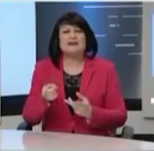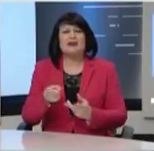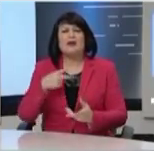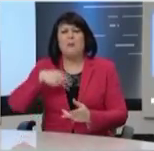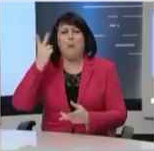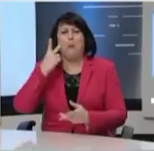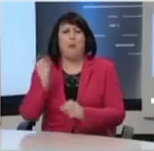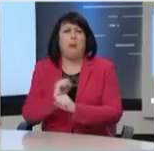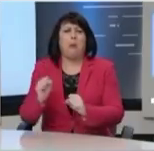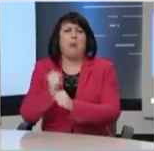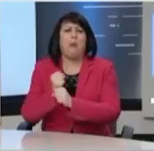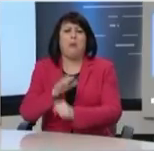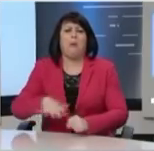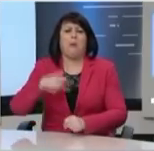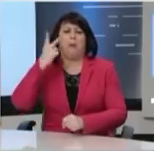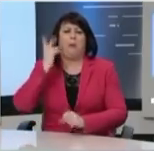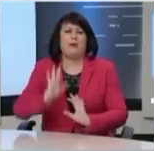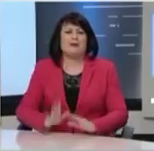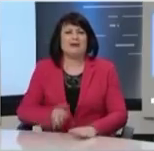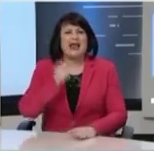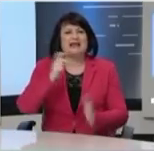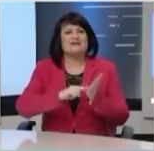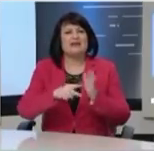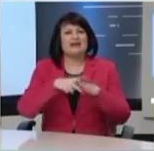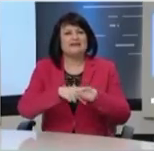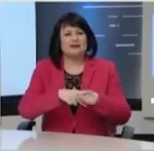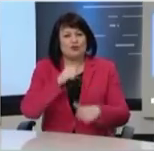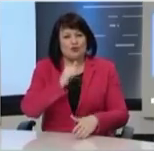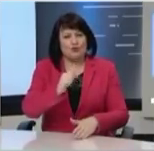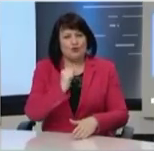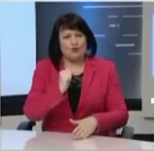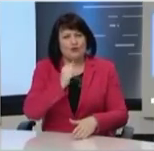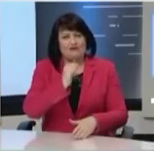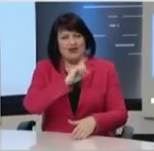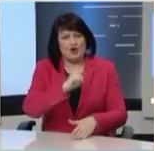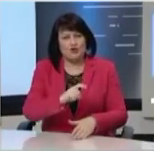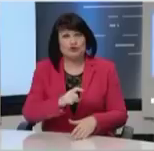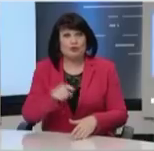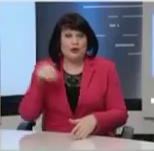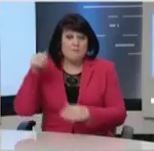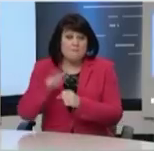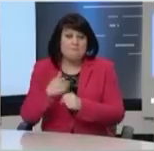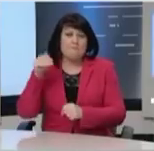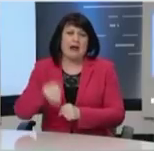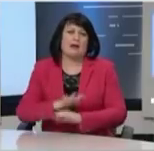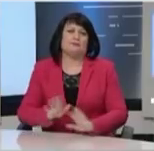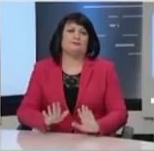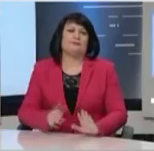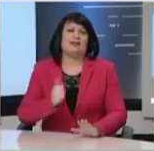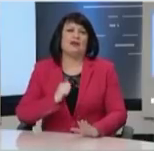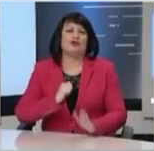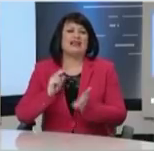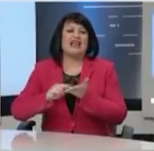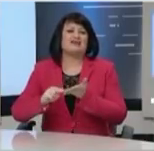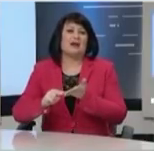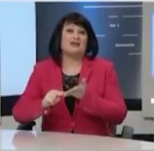εργασιακής απορρίθμισης. Με ασφαλιστικό σύστημα ισχυρό και βιώσιμο ή με την κατάρρευσή του στο βωμό της ιδιωτικής